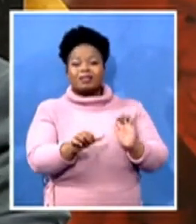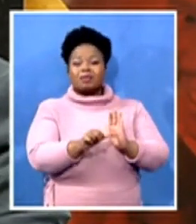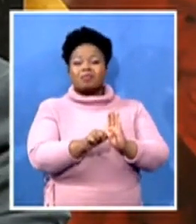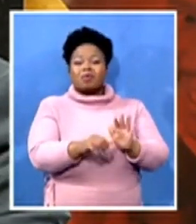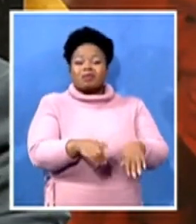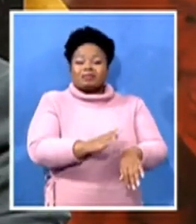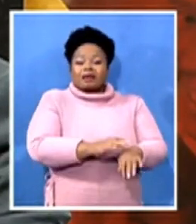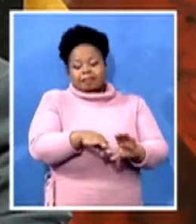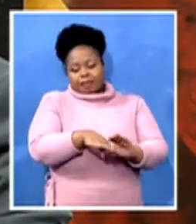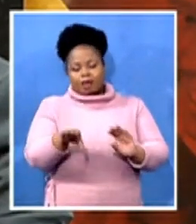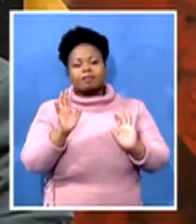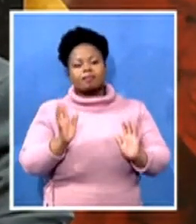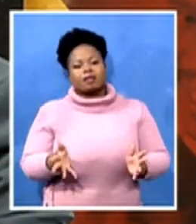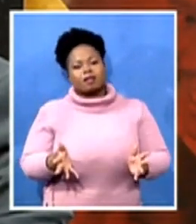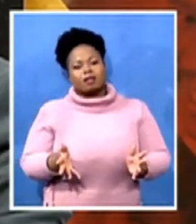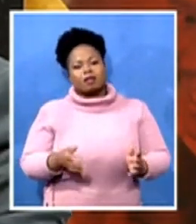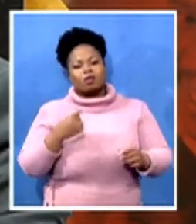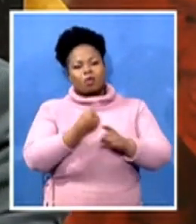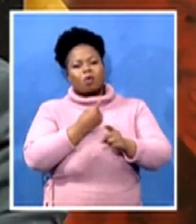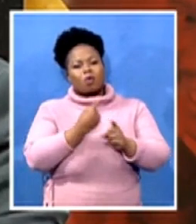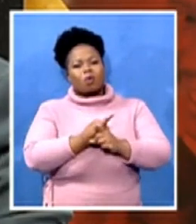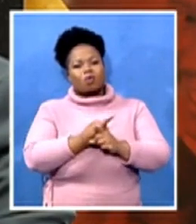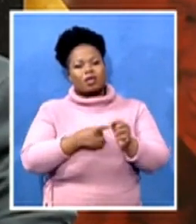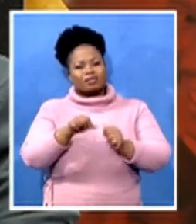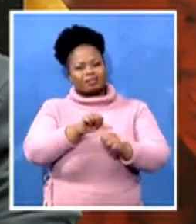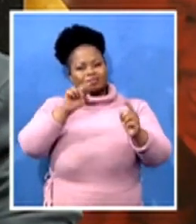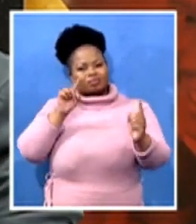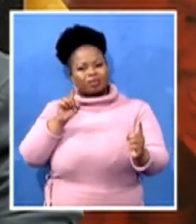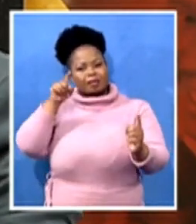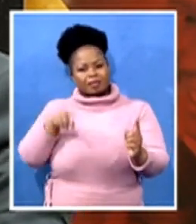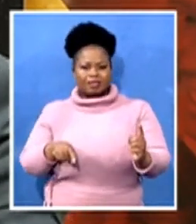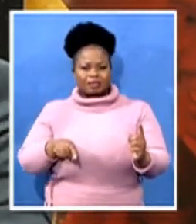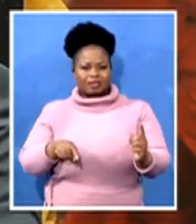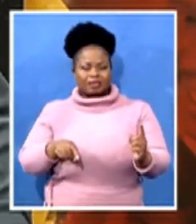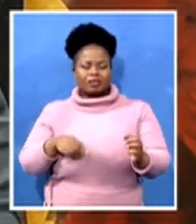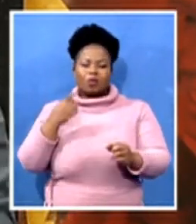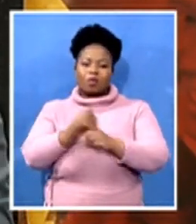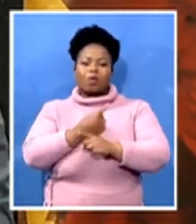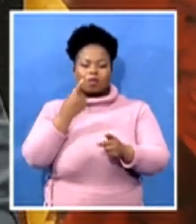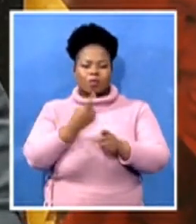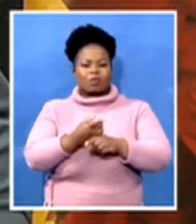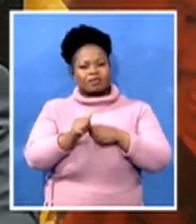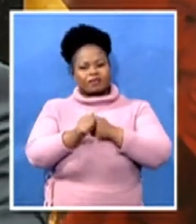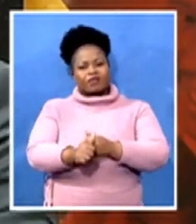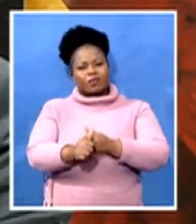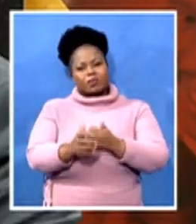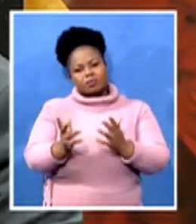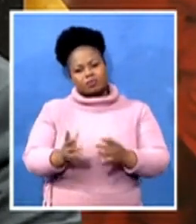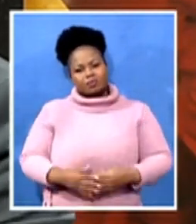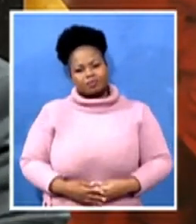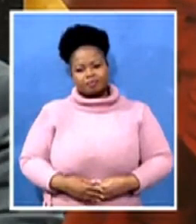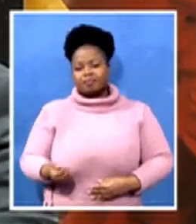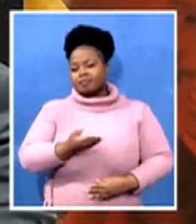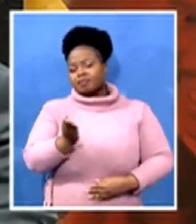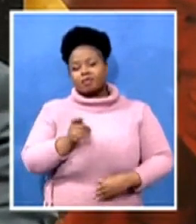umgama phakathi kwakhe umntu nomnye umntu ngamaxesha onke. Bantu bakuthi ngoku sifika kwixesha